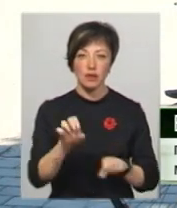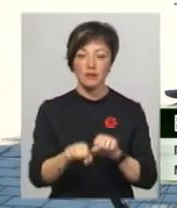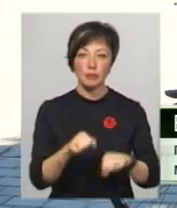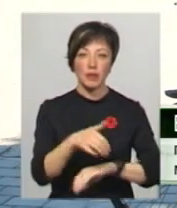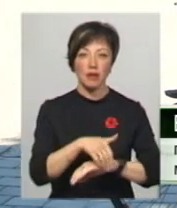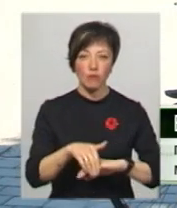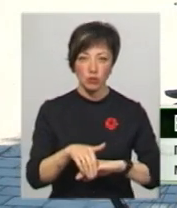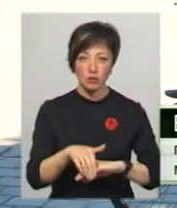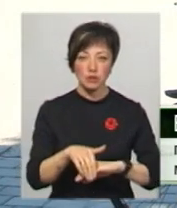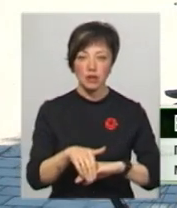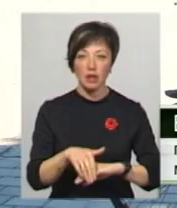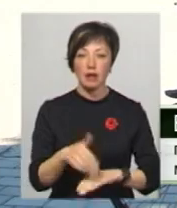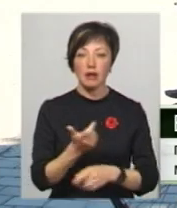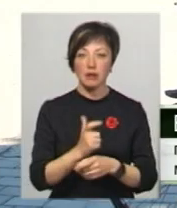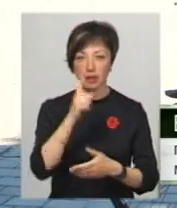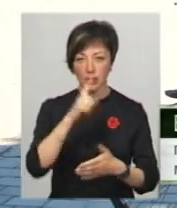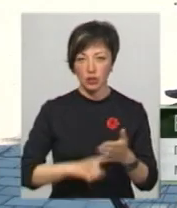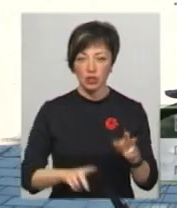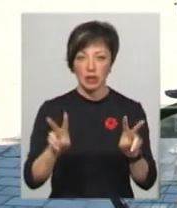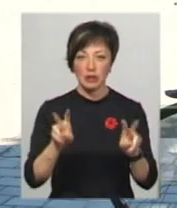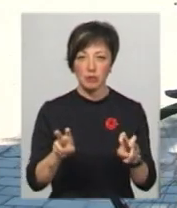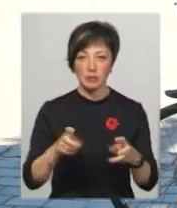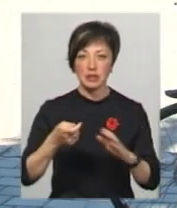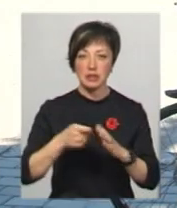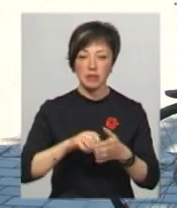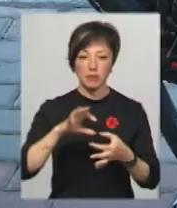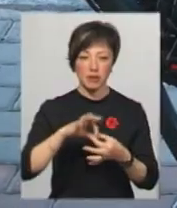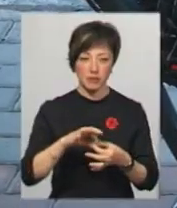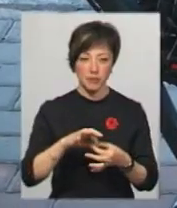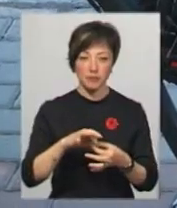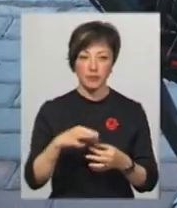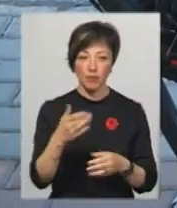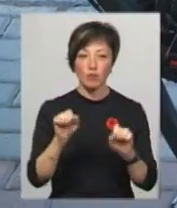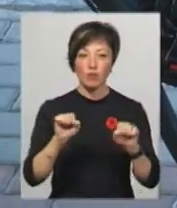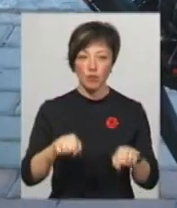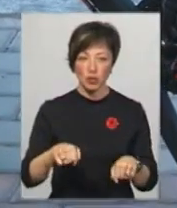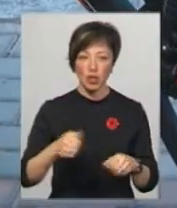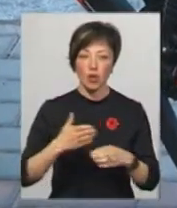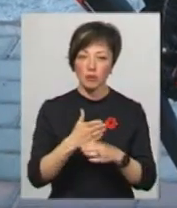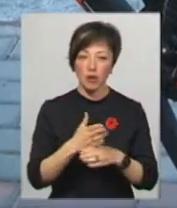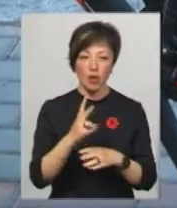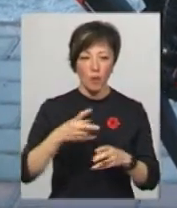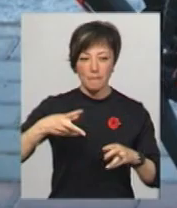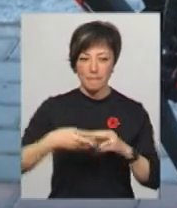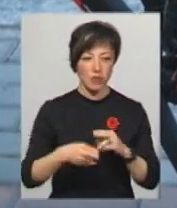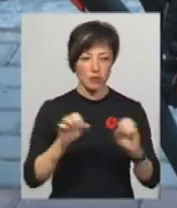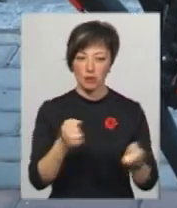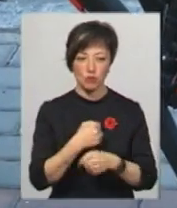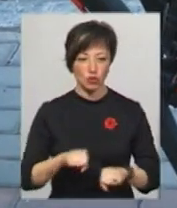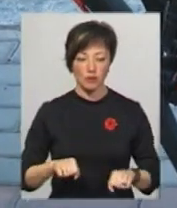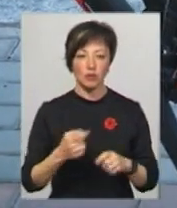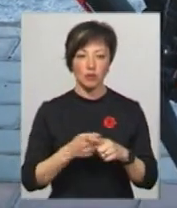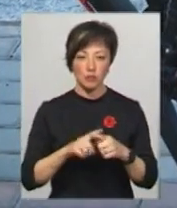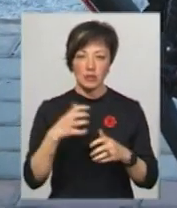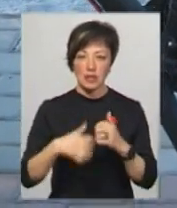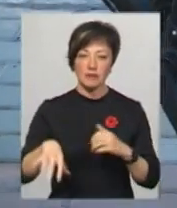на вулиці, найнадійніший тип замків – це юлок. Його можна розпиляти, але перекусити кусачками його неможливо. Тому